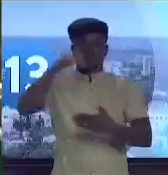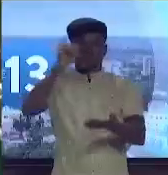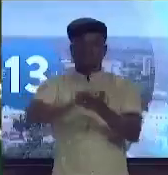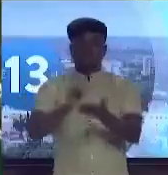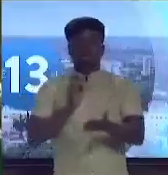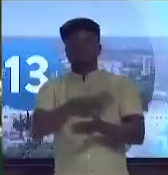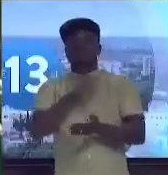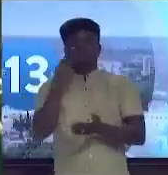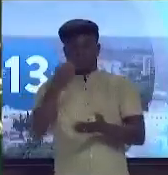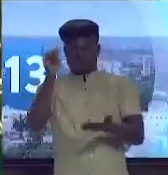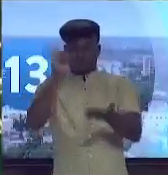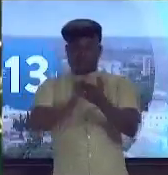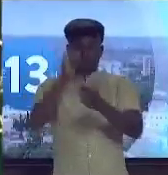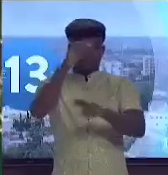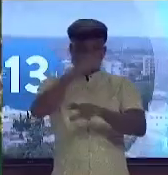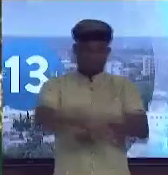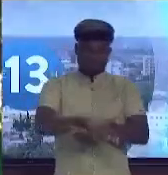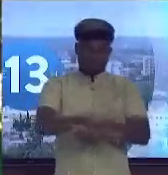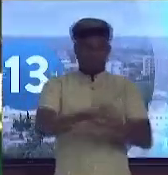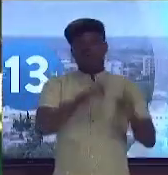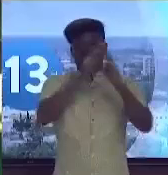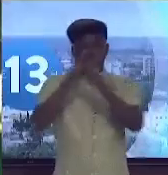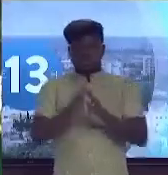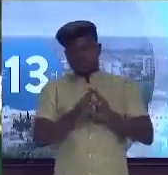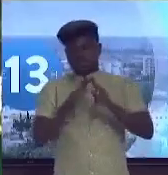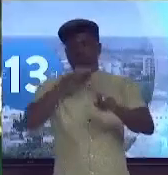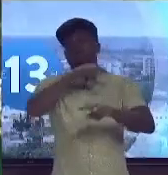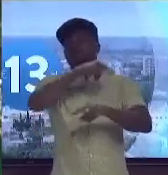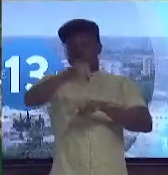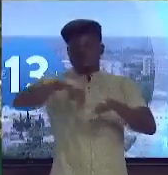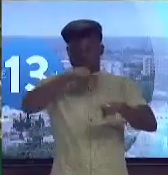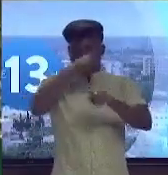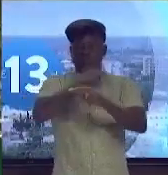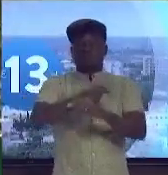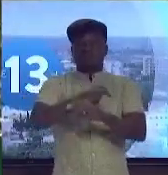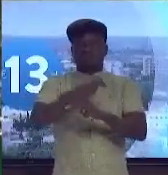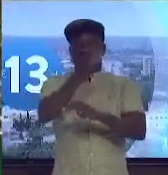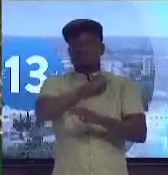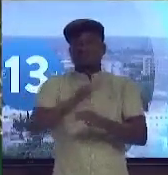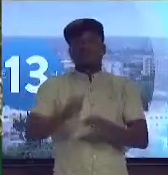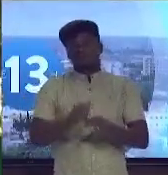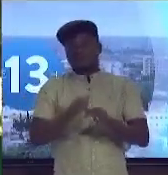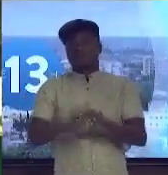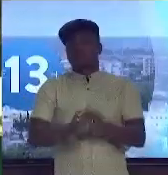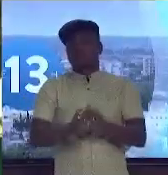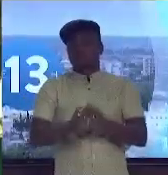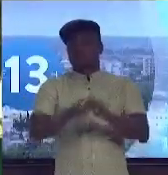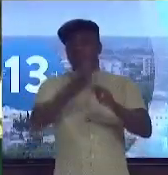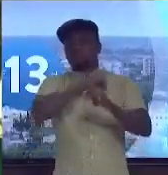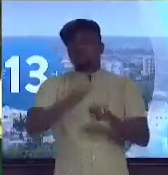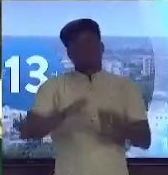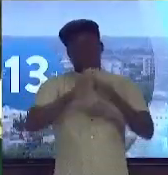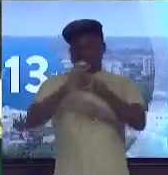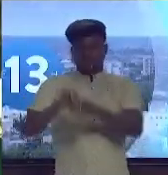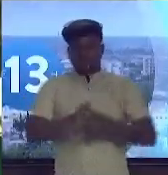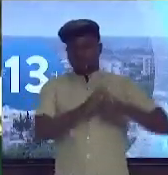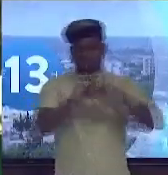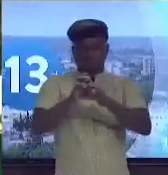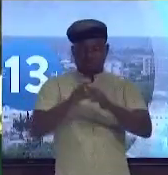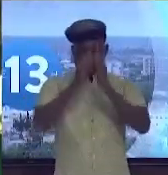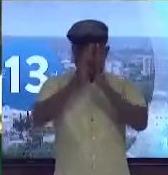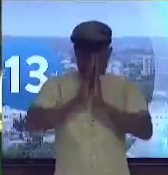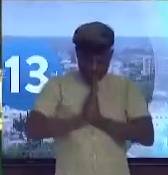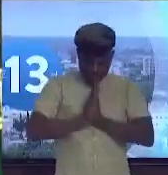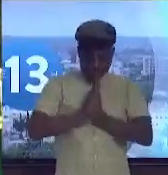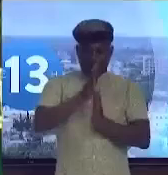soir, l'unité nationale, la solidarité entre les fidèles, les prêches, les droits que nous avons vus